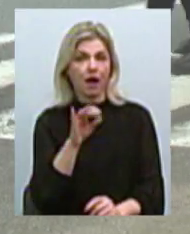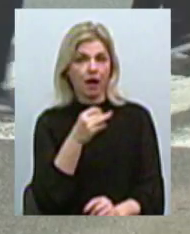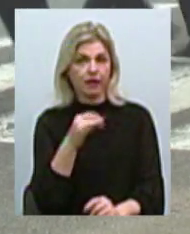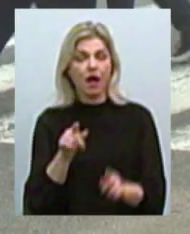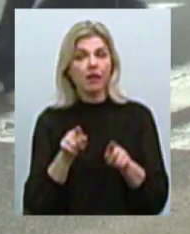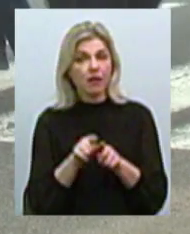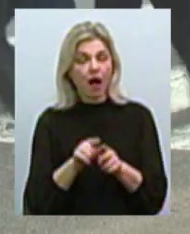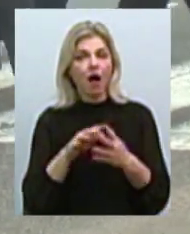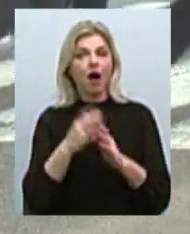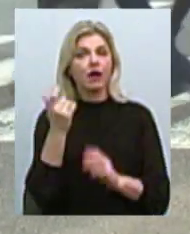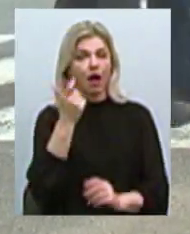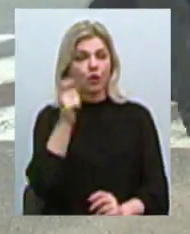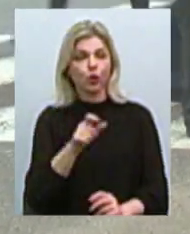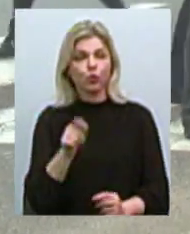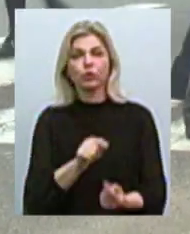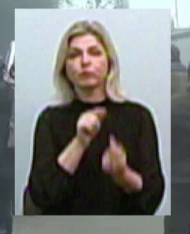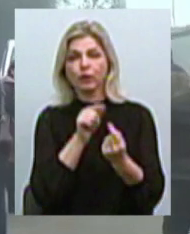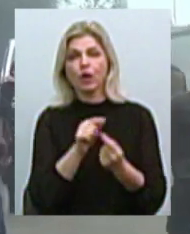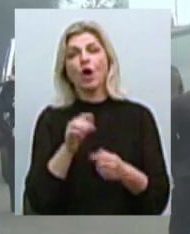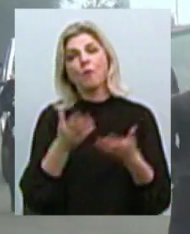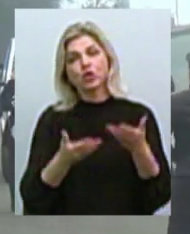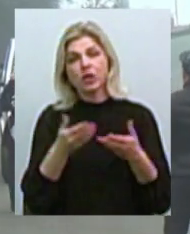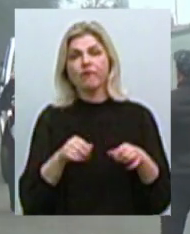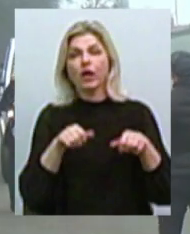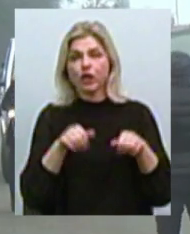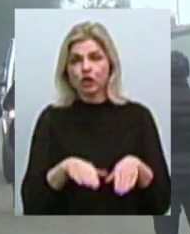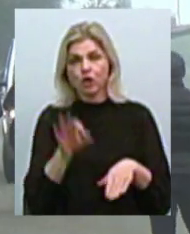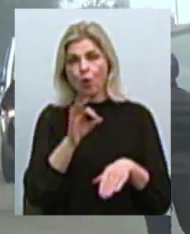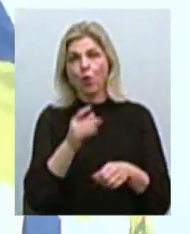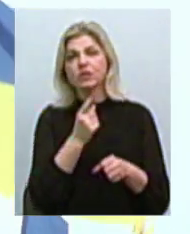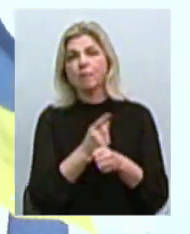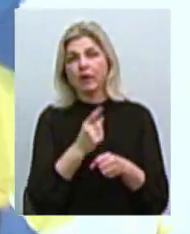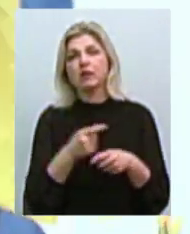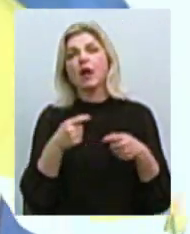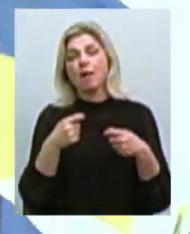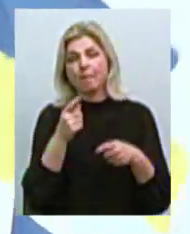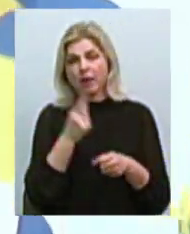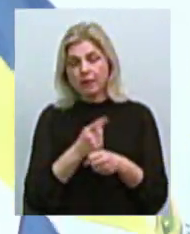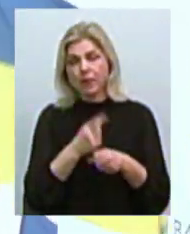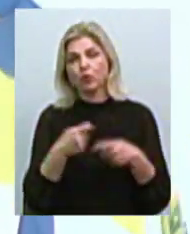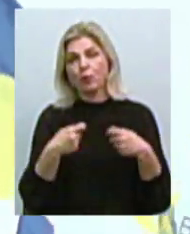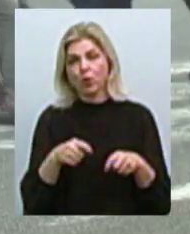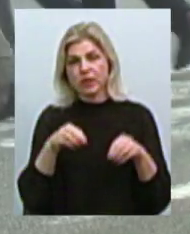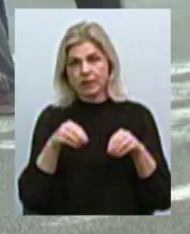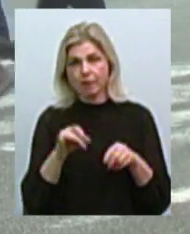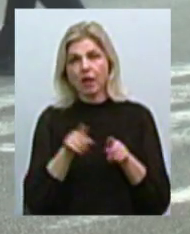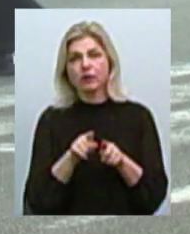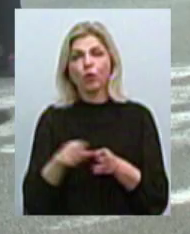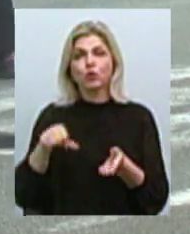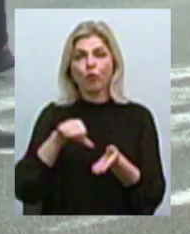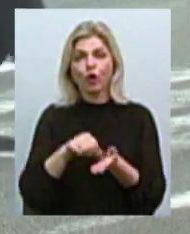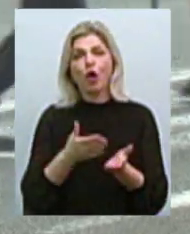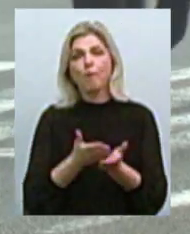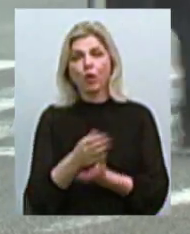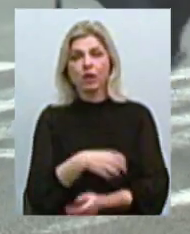аграрії протестували проти можливого рішення уряду щодо скасування мораторію на продаж землі. Також до заходу долучились члени політичної партії